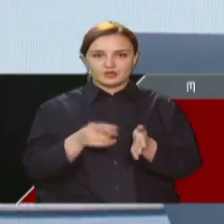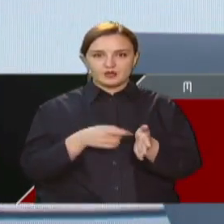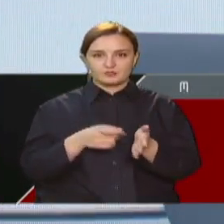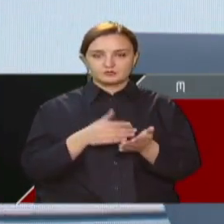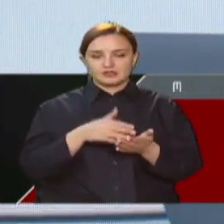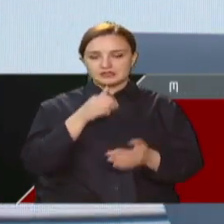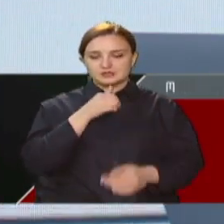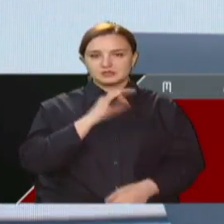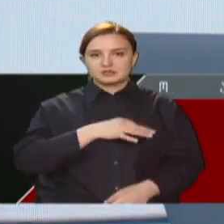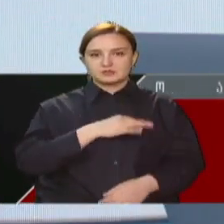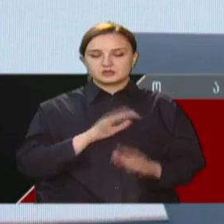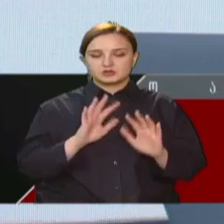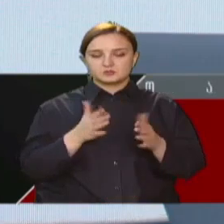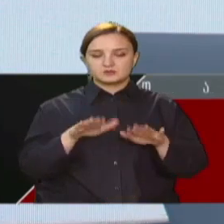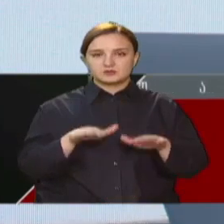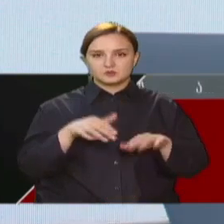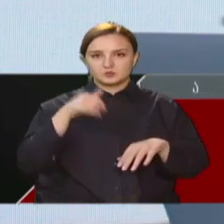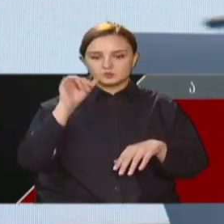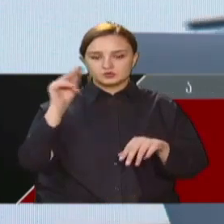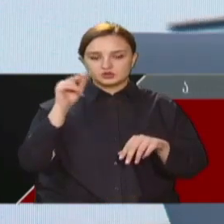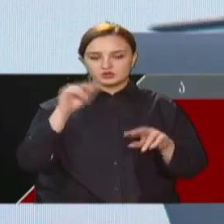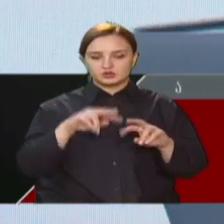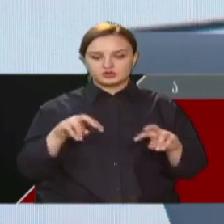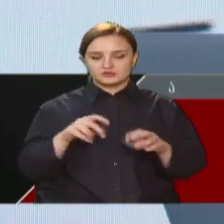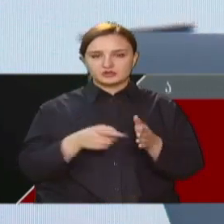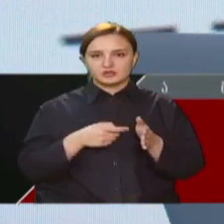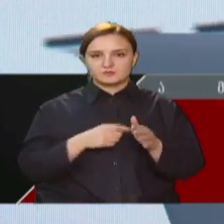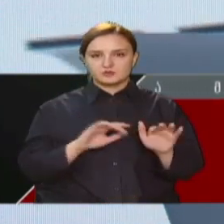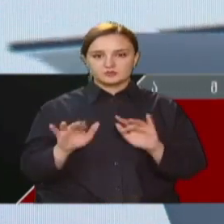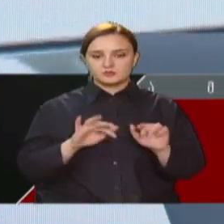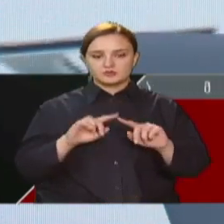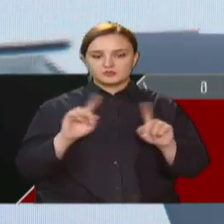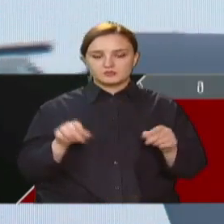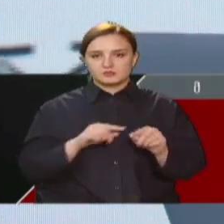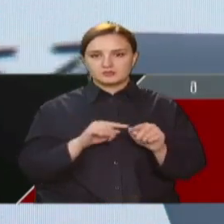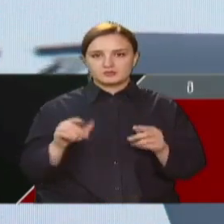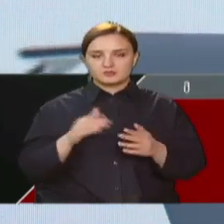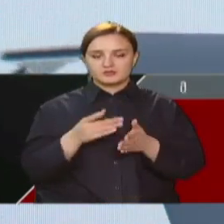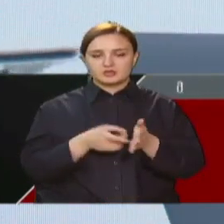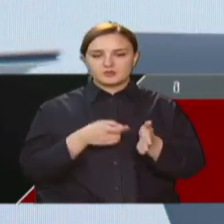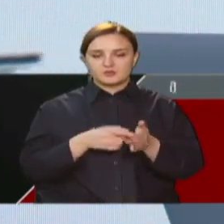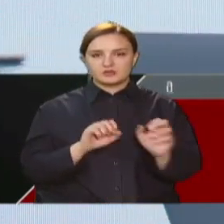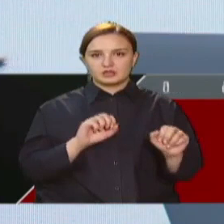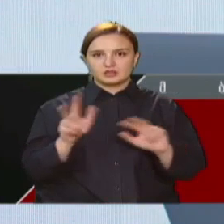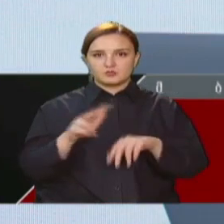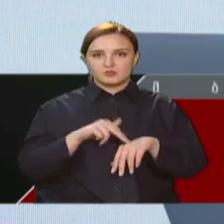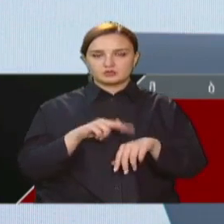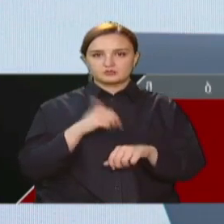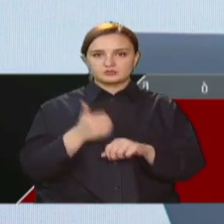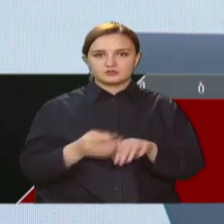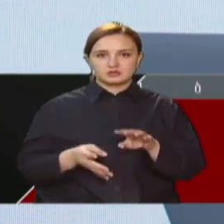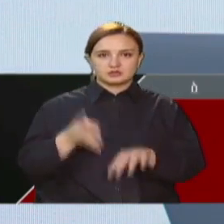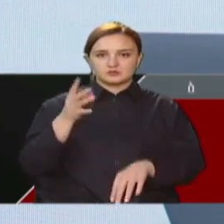Ექსპერტ კრიმინალისტებმა შემთხვევის ადგილი გუშინვე შეისწავლეს. საგამოძიებო მოქმედებების ფარგლებში მიმდინარეობს გამოკითხვები. დიღომში პოლიციის მთავარ